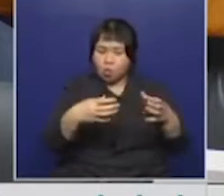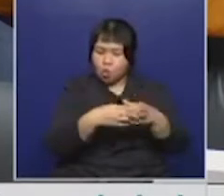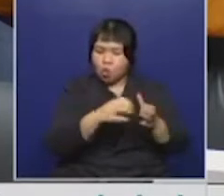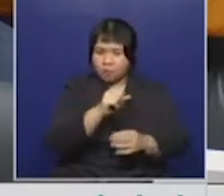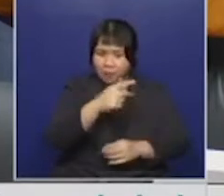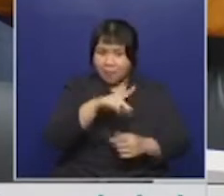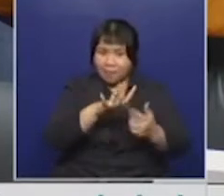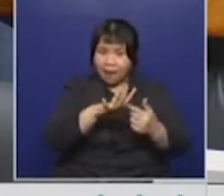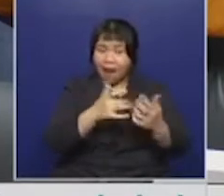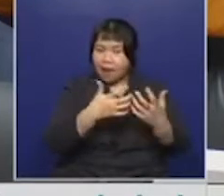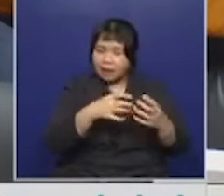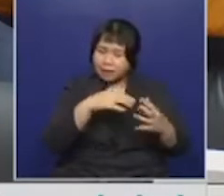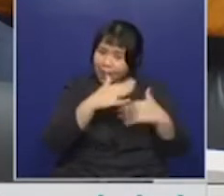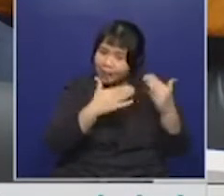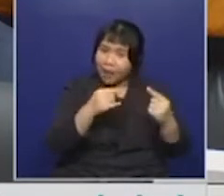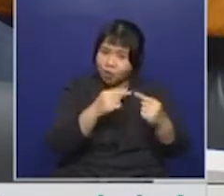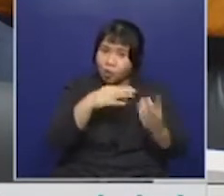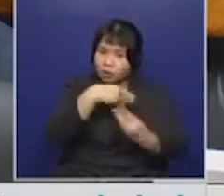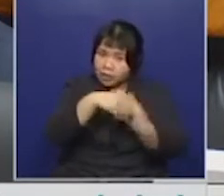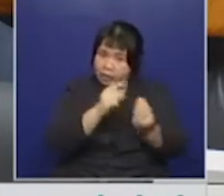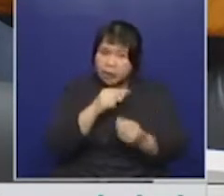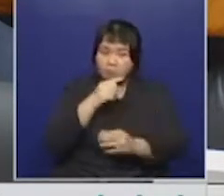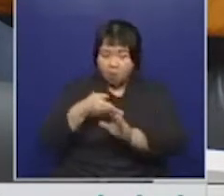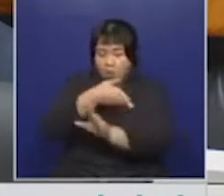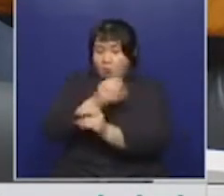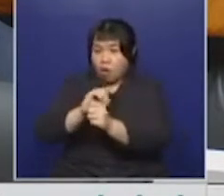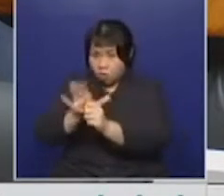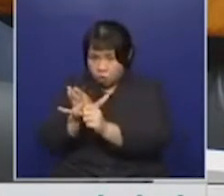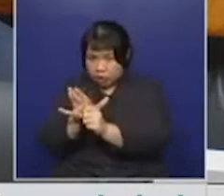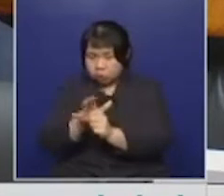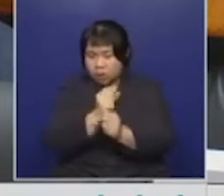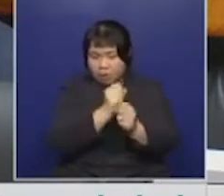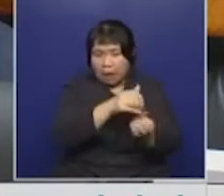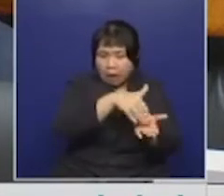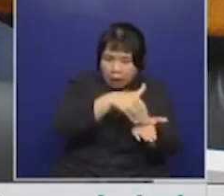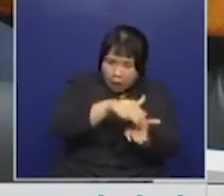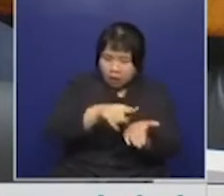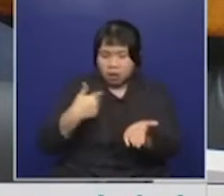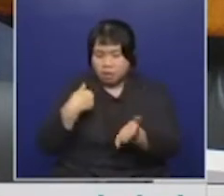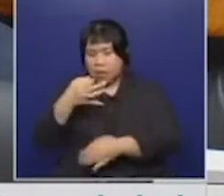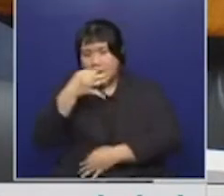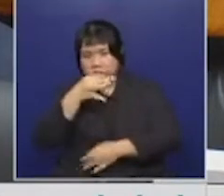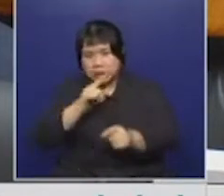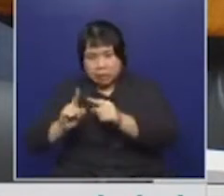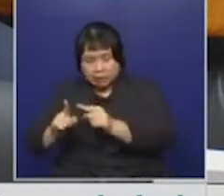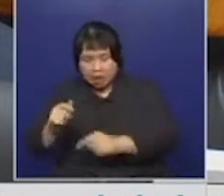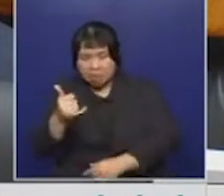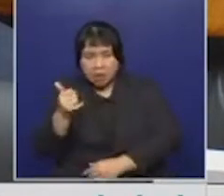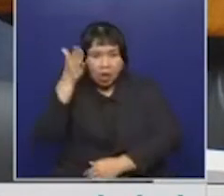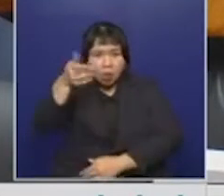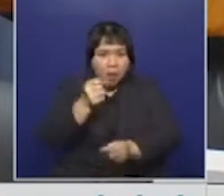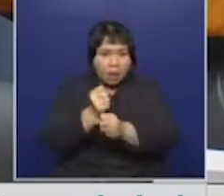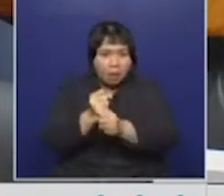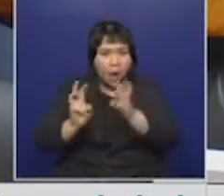นี้จากตัวเลขการเลิกจ้างอุตสาหกรรมก่อนเกิดโควิชและกลุ่มสาขาอาชีพต่างๆที่เสี่ยงต่อการตกงาน